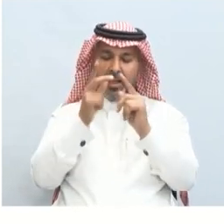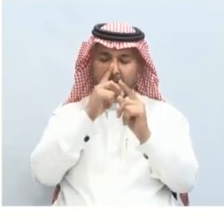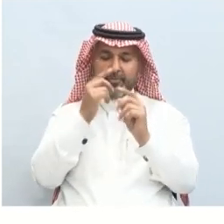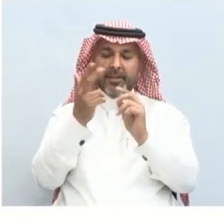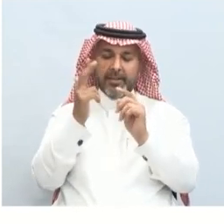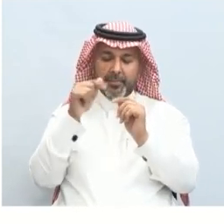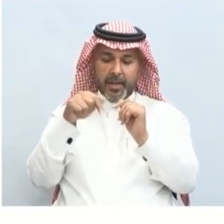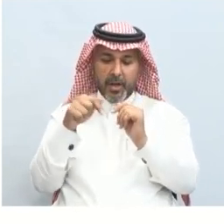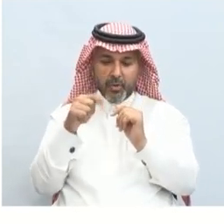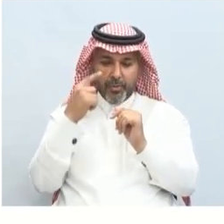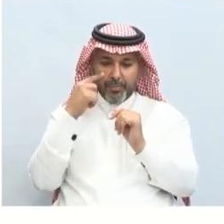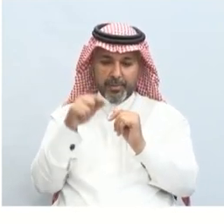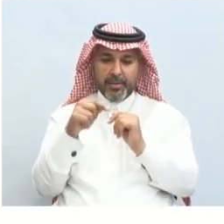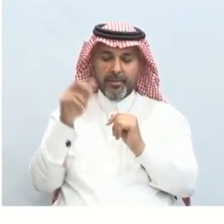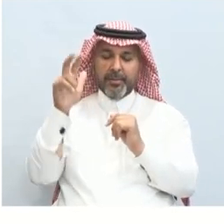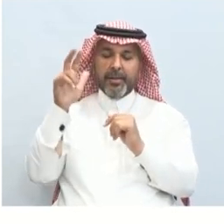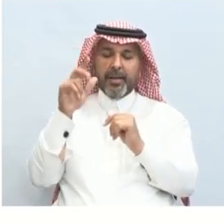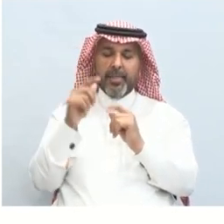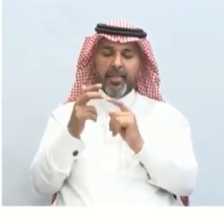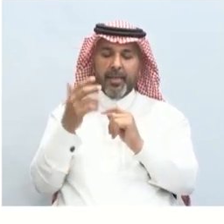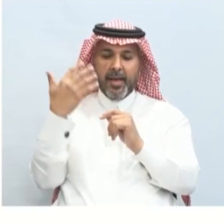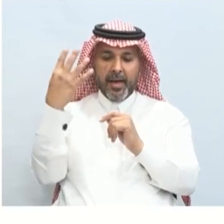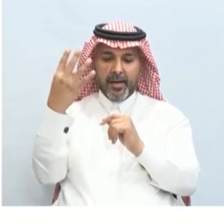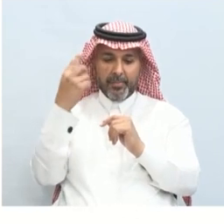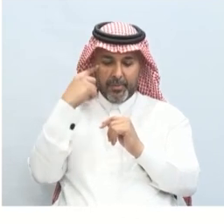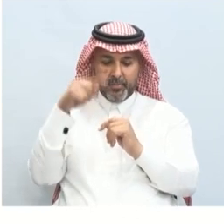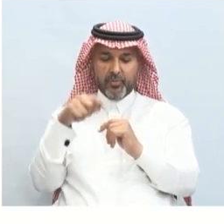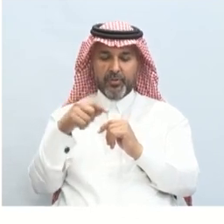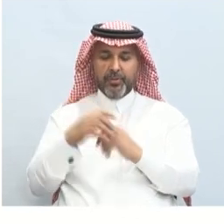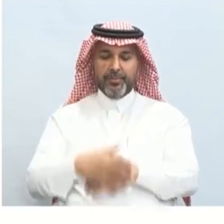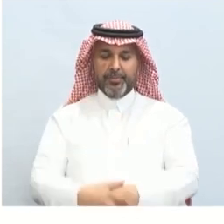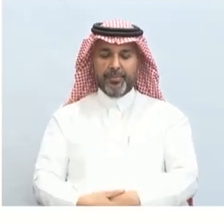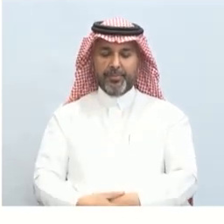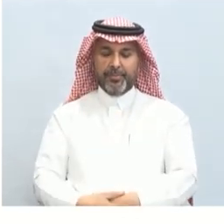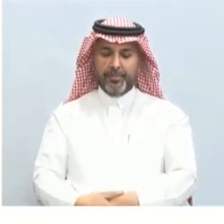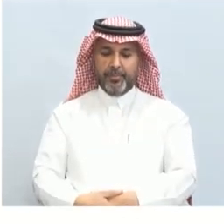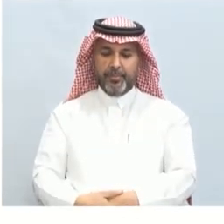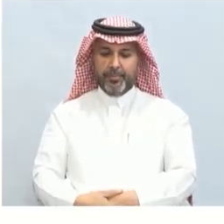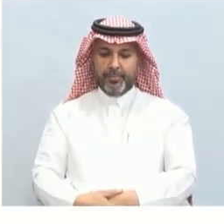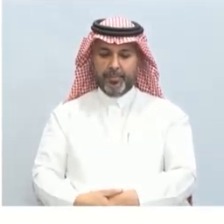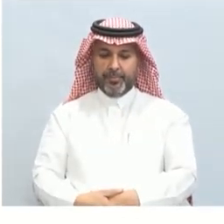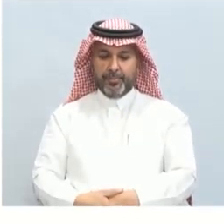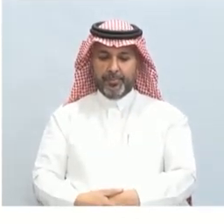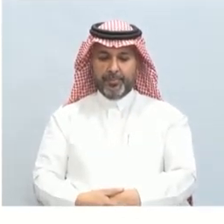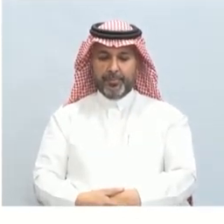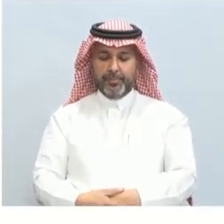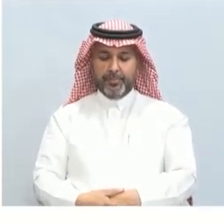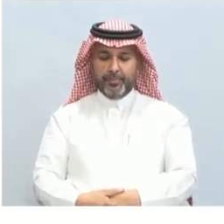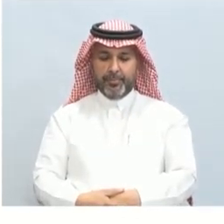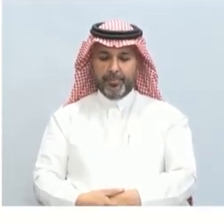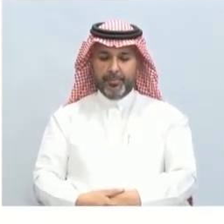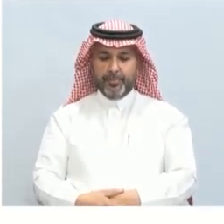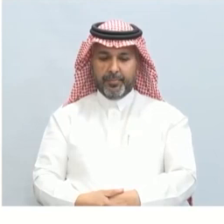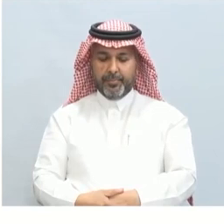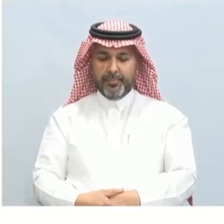اللي هو الاحتمال والتبديلات الدائريه ان شاء الله في درس اليوم ويتبقى لدينا ان شاء الله للدرس القادم